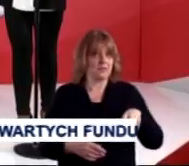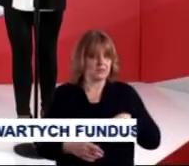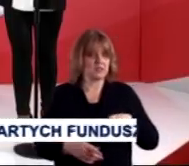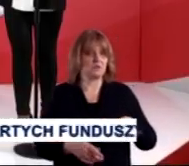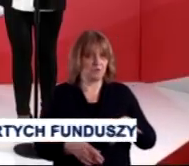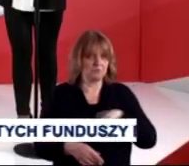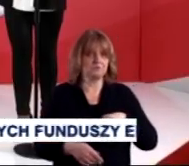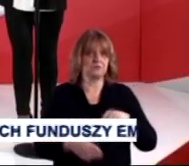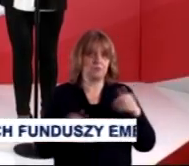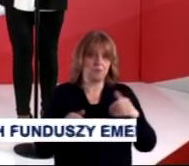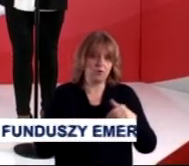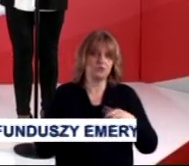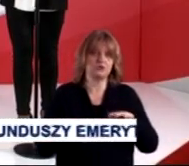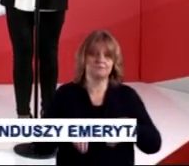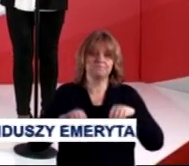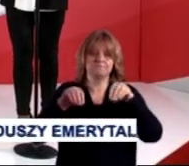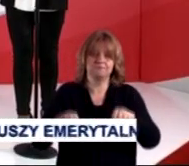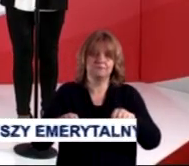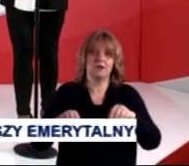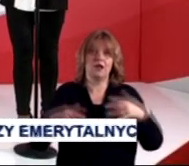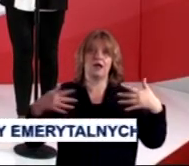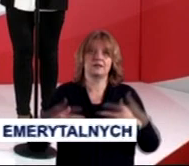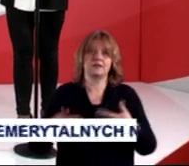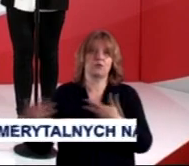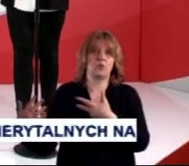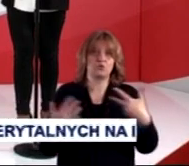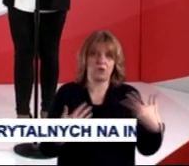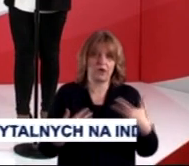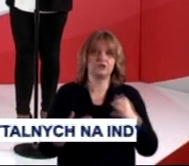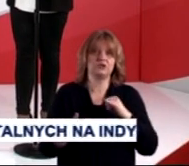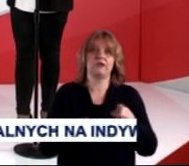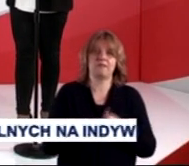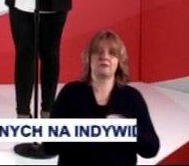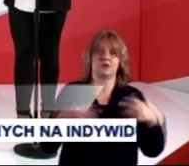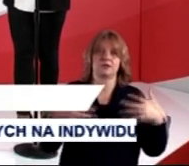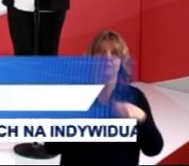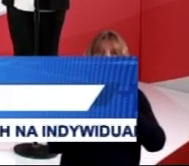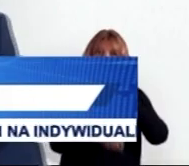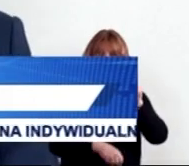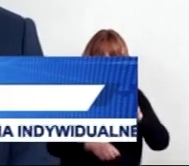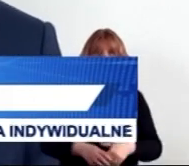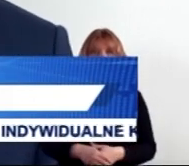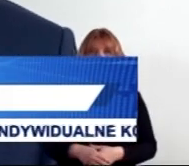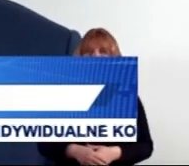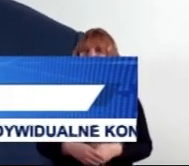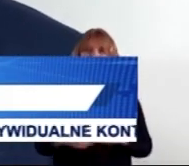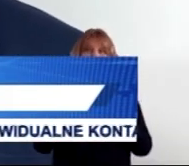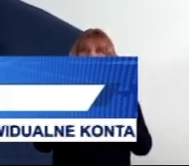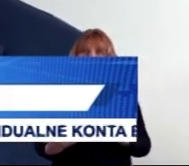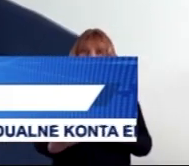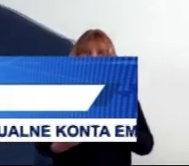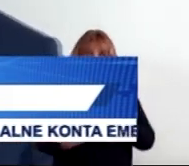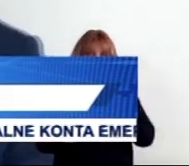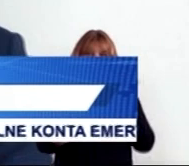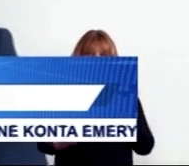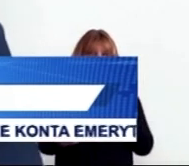dopuszcza możliwości odwołania bądź przełożenia majowego egzaminu maturalnego i egzaminu ósmoklasisty. Nie ma dziś żadnych przesłanek do tego,